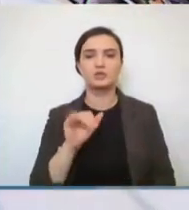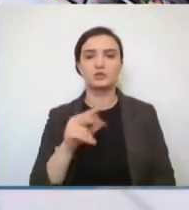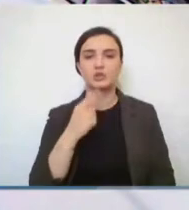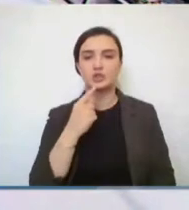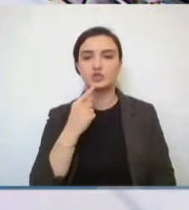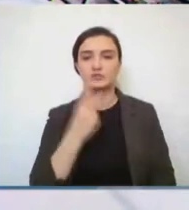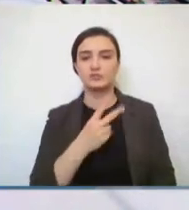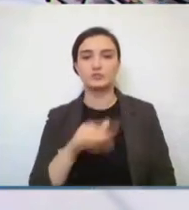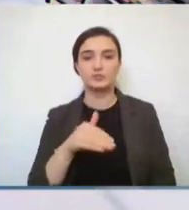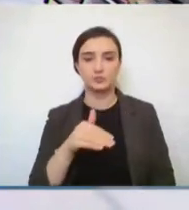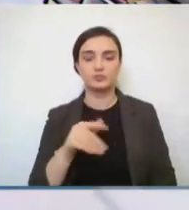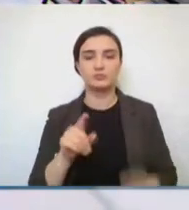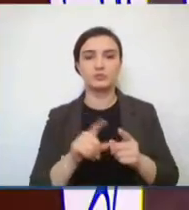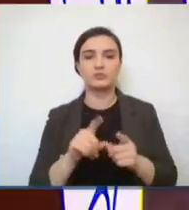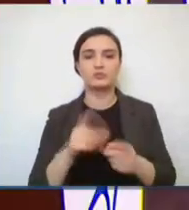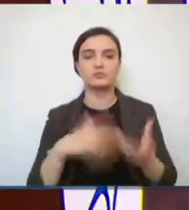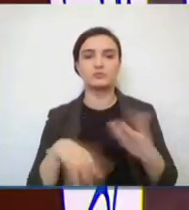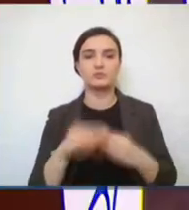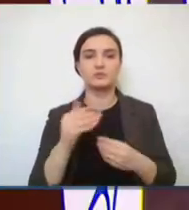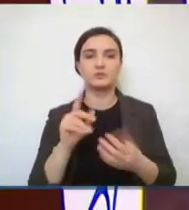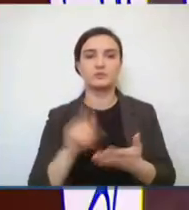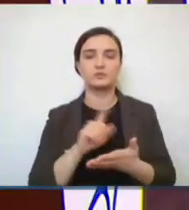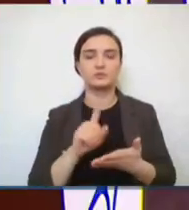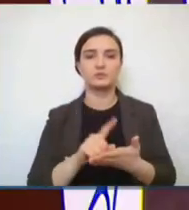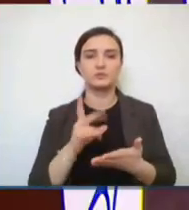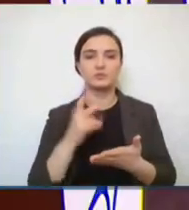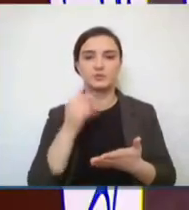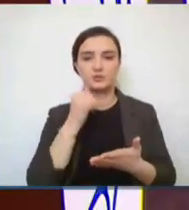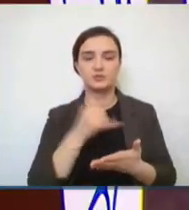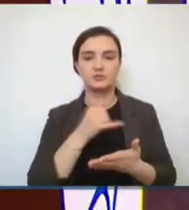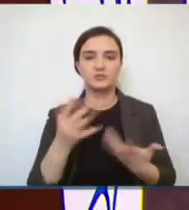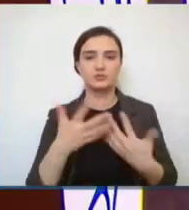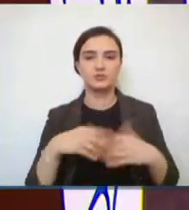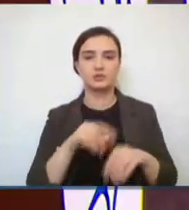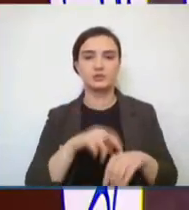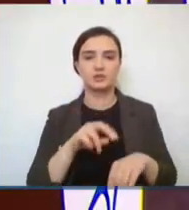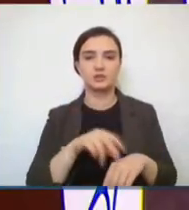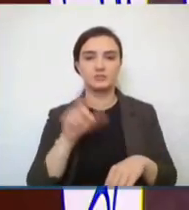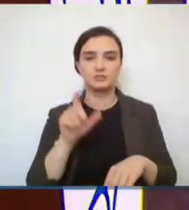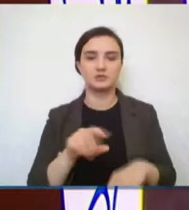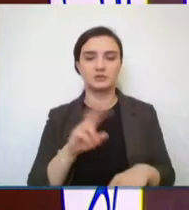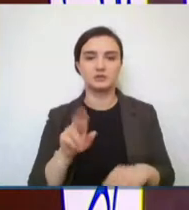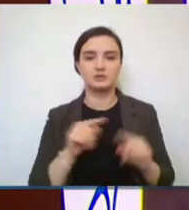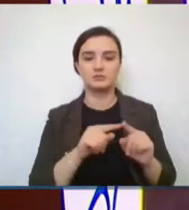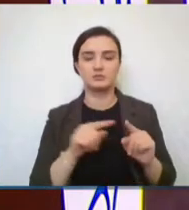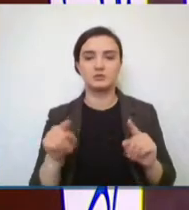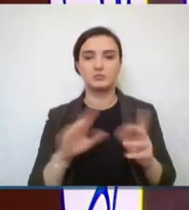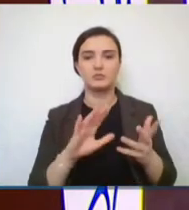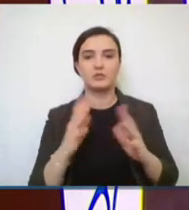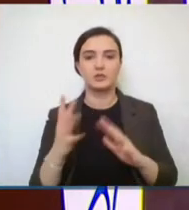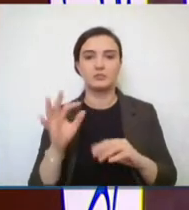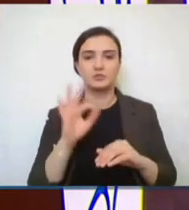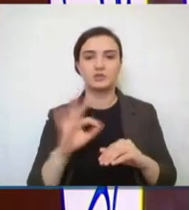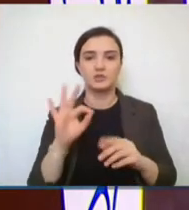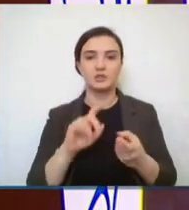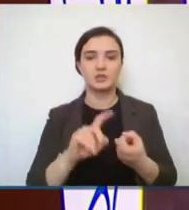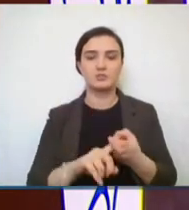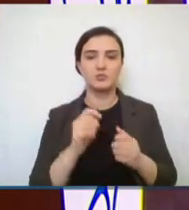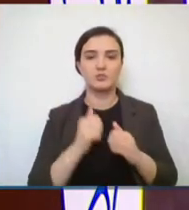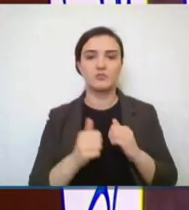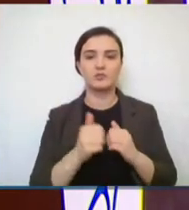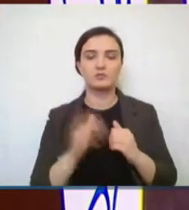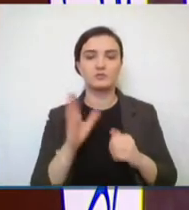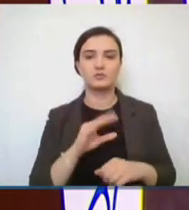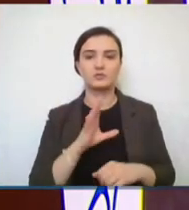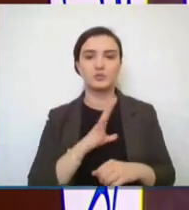მიუხედავად ამისა თქვენ აუცილებლად უნდა დაუკავშირდეთ ოჯახის ექიმს და მიმდინარე მოვლენების შესახებ ყოველთვის ჰქონდეთ